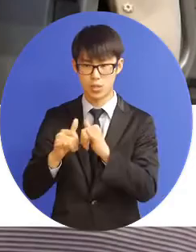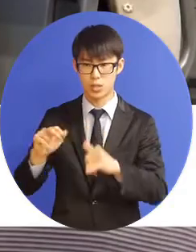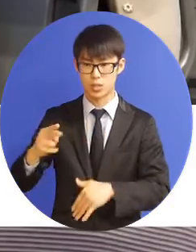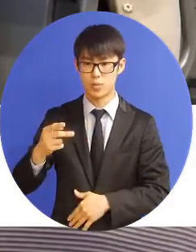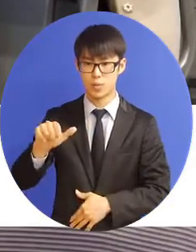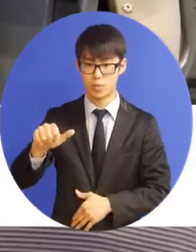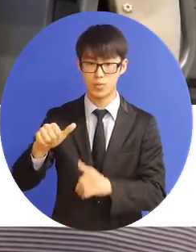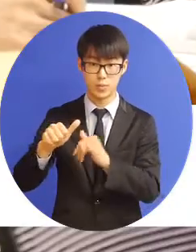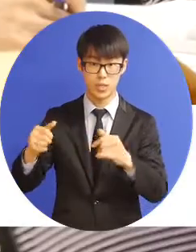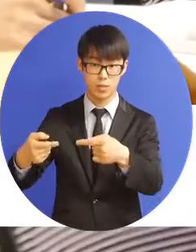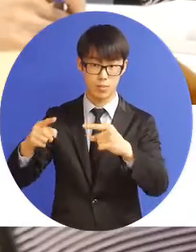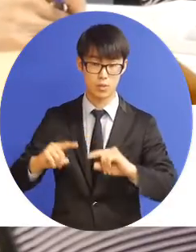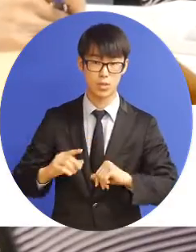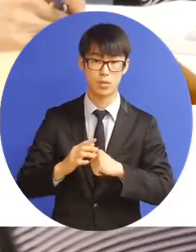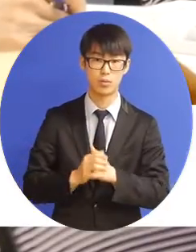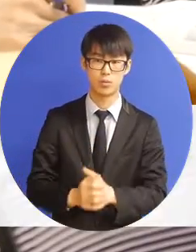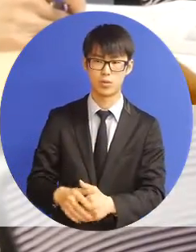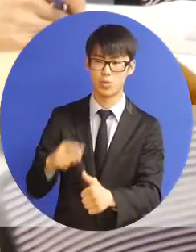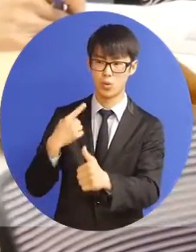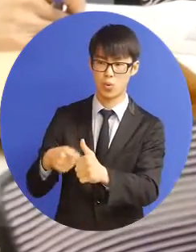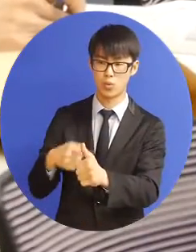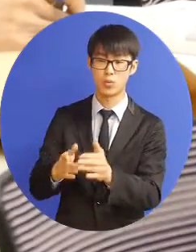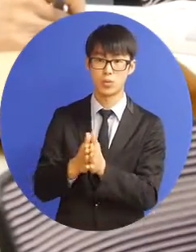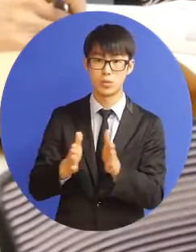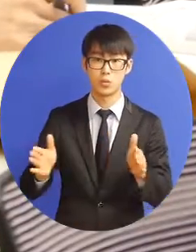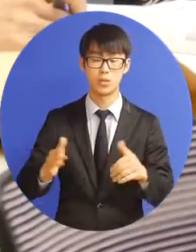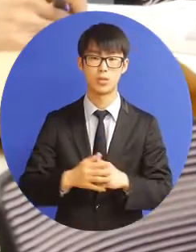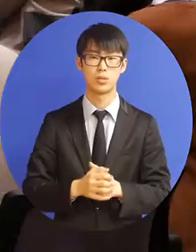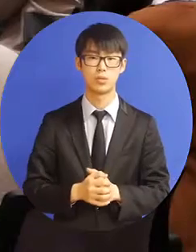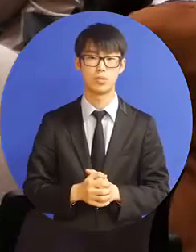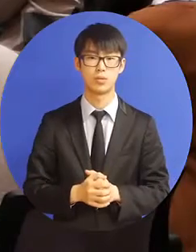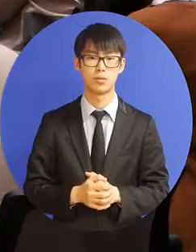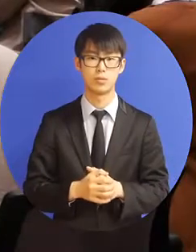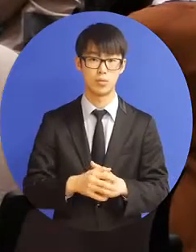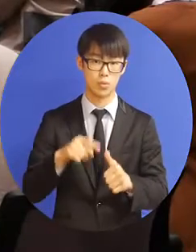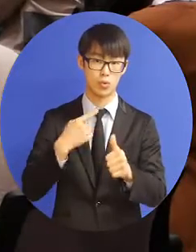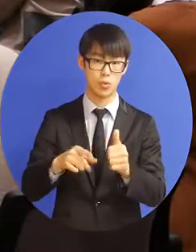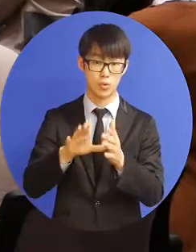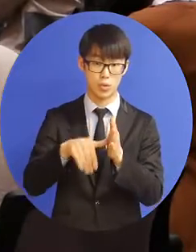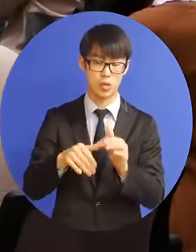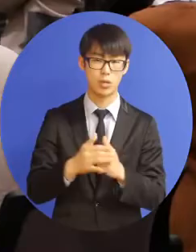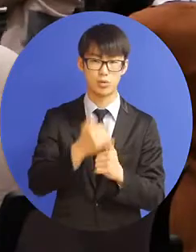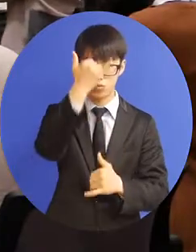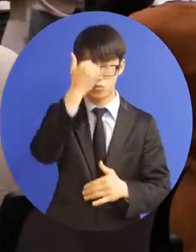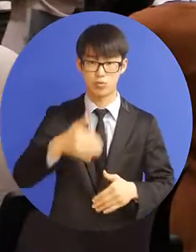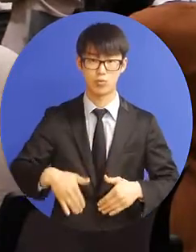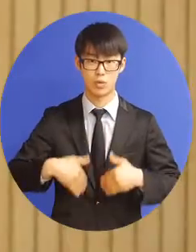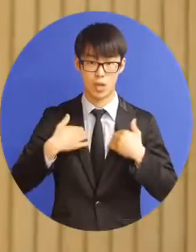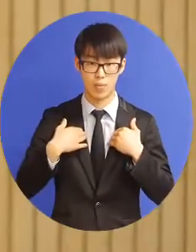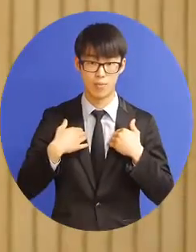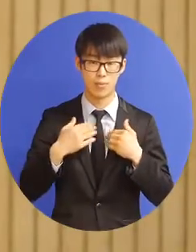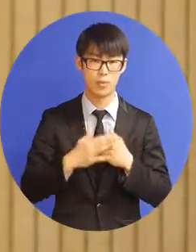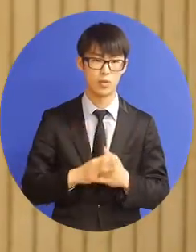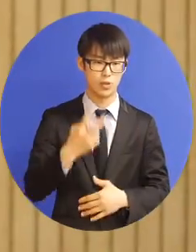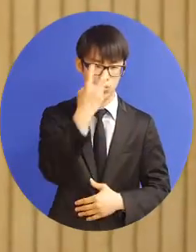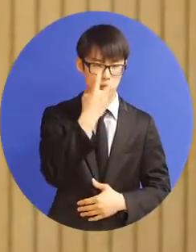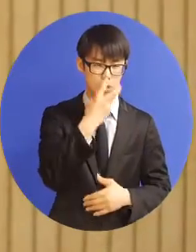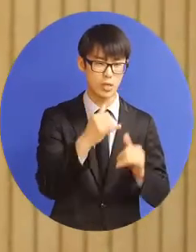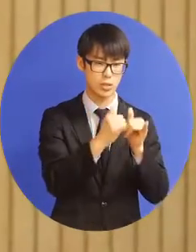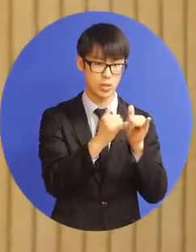대상으로 감염병 예방 관리 교육이 실시됐습니다. 이번 교육은 충청남도 천재영